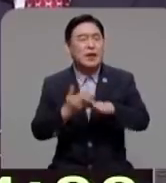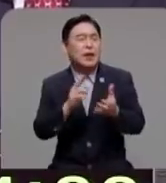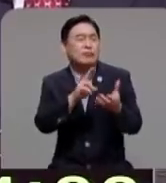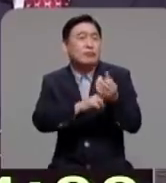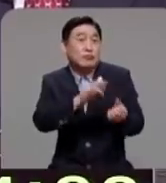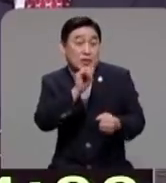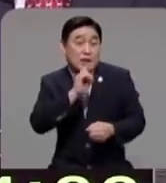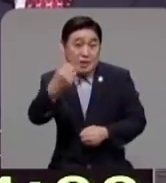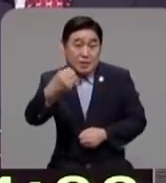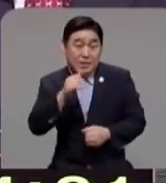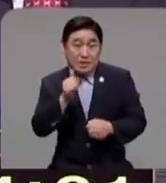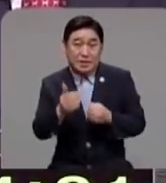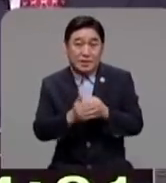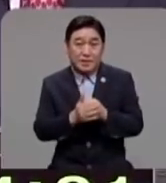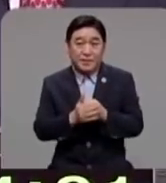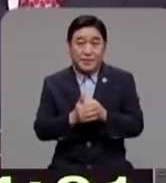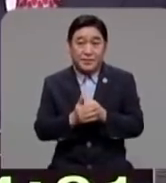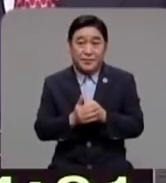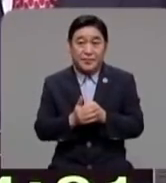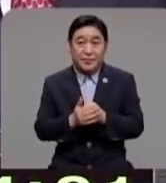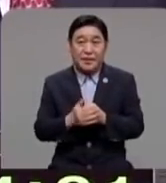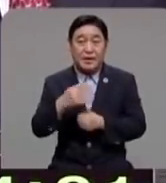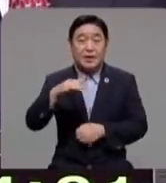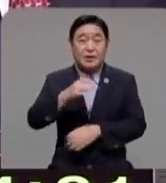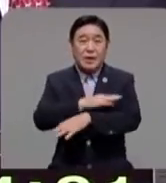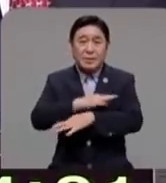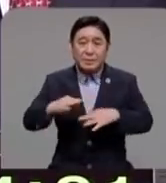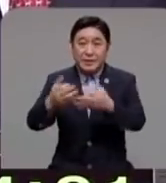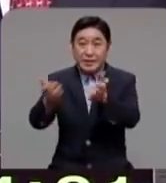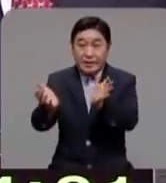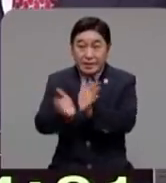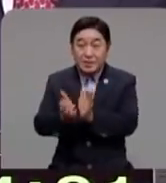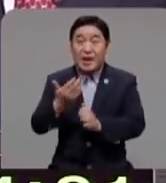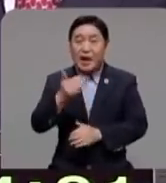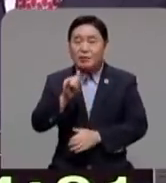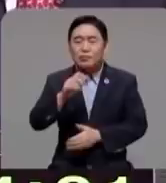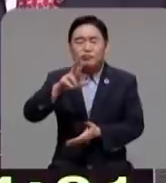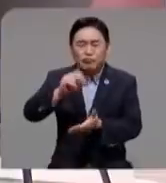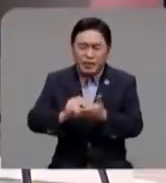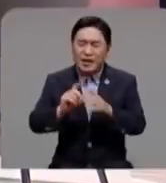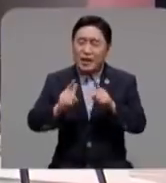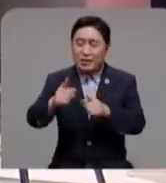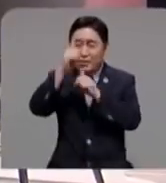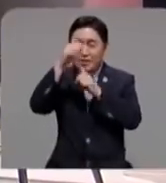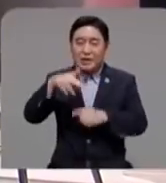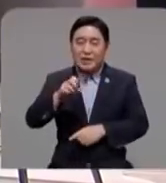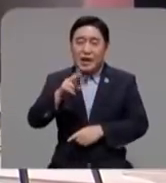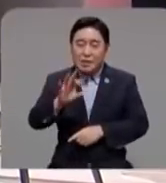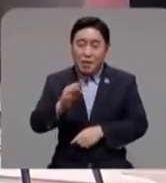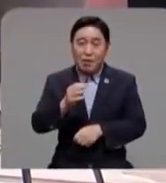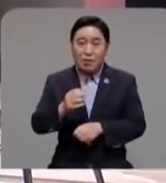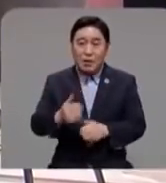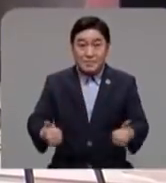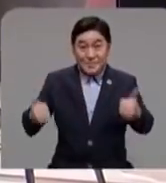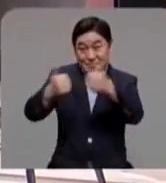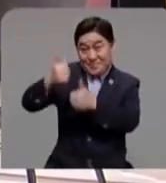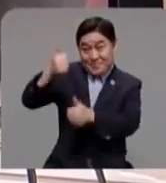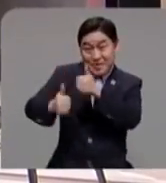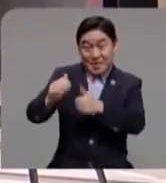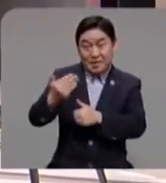드리는 말씀입니다. 아니, 네. 대장동 비리 TF에서 할 수 있는 문제가 아니고 이재명하고 링에서 바로 붙어야